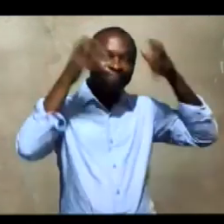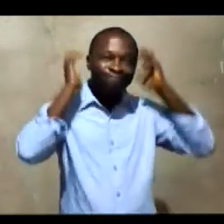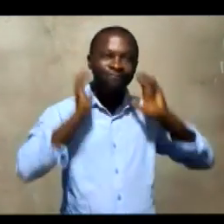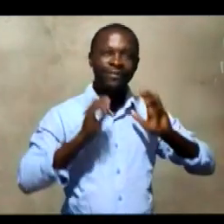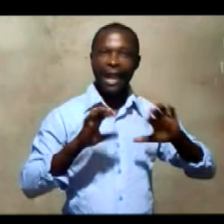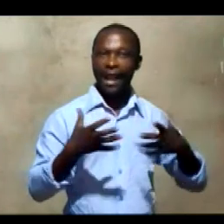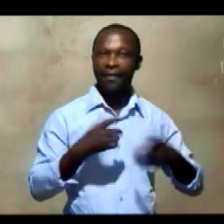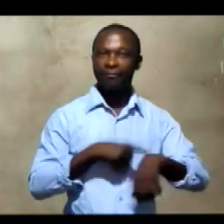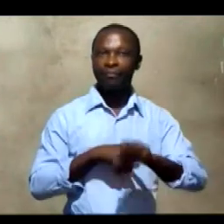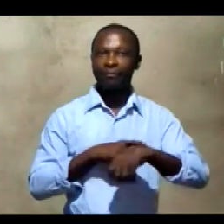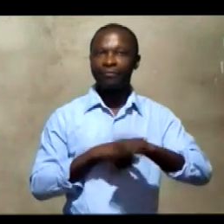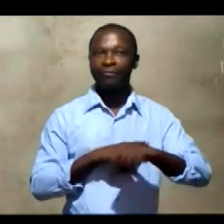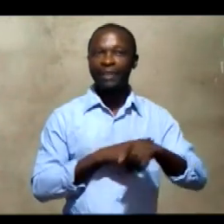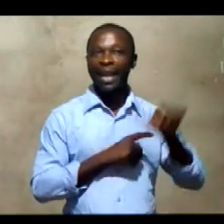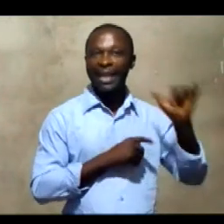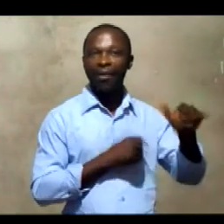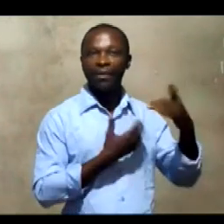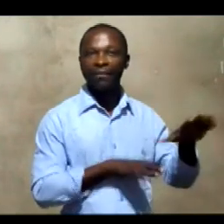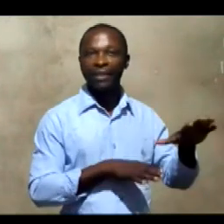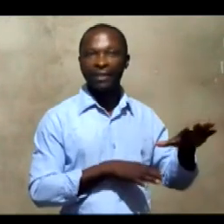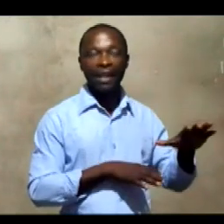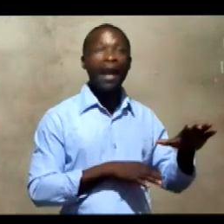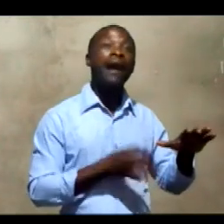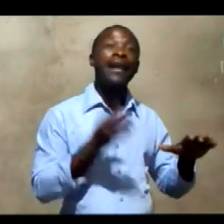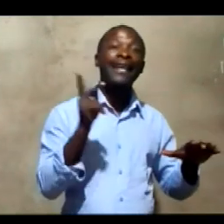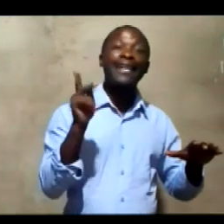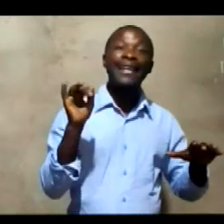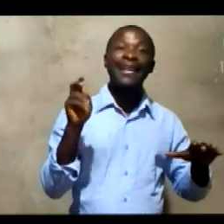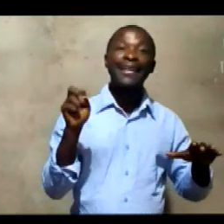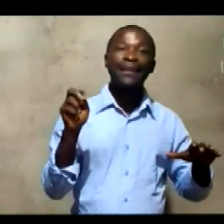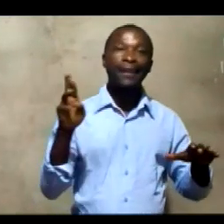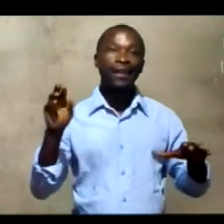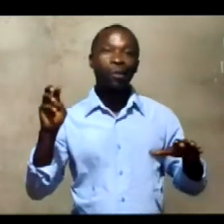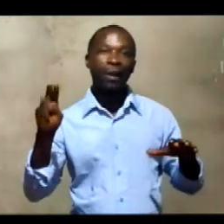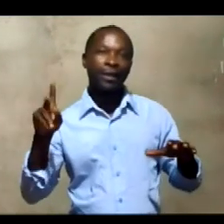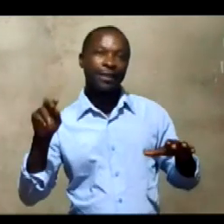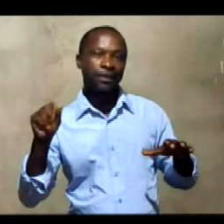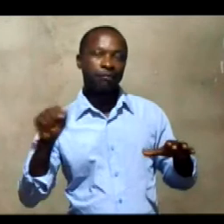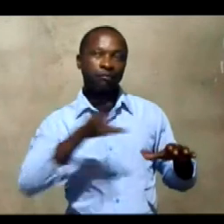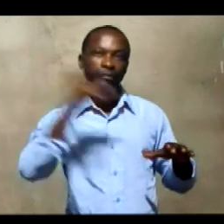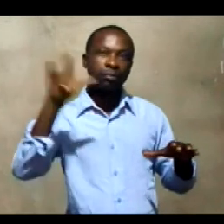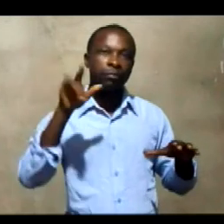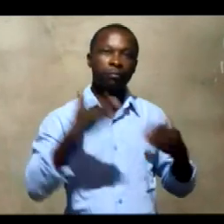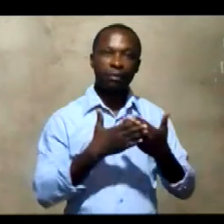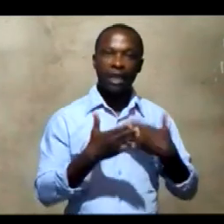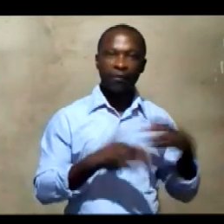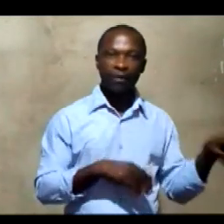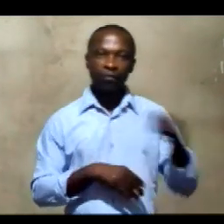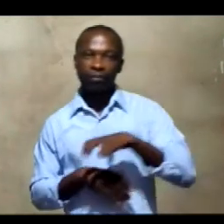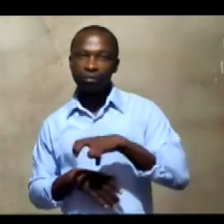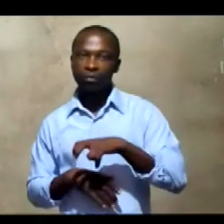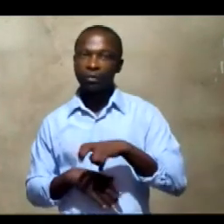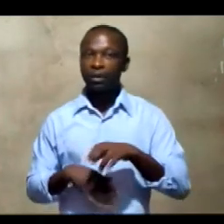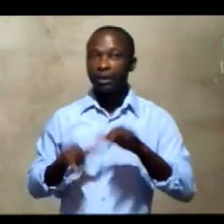Kigali, ils se sont arrêtés à Douala et sont allés faire des entraînements sur le stade annexe de